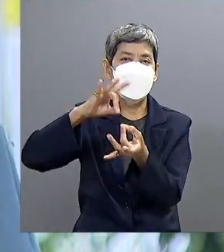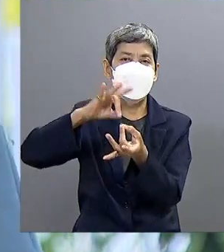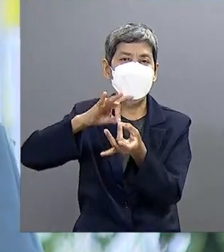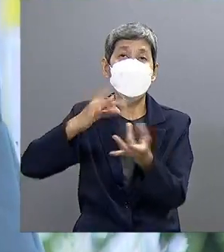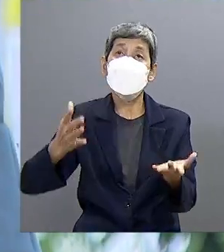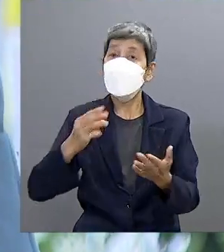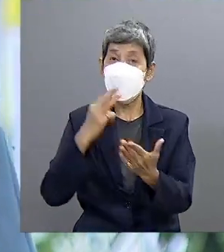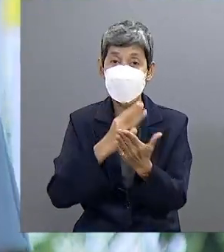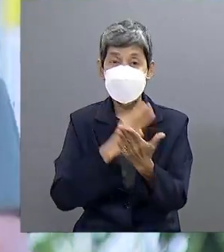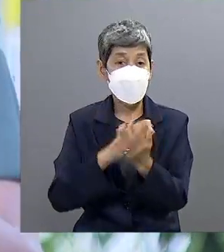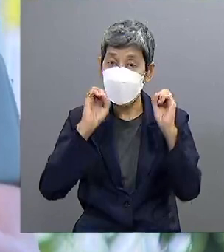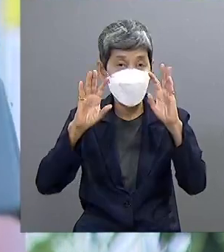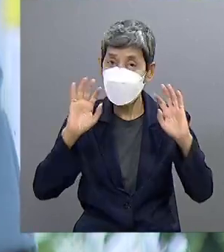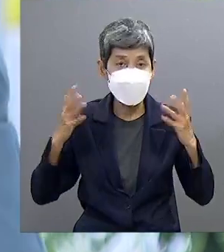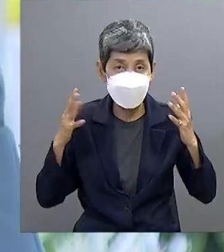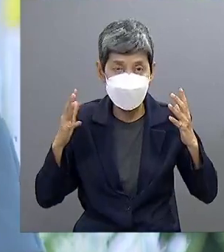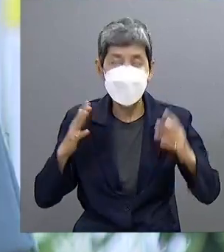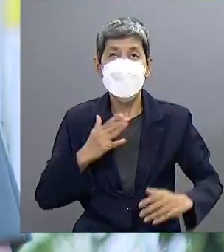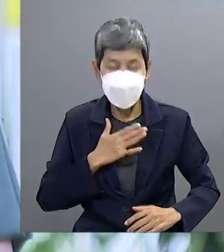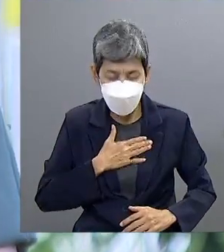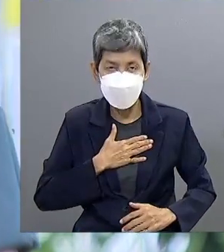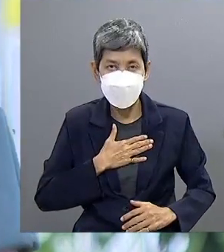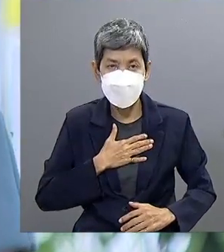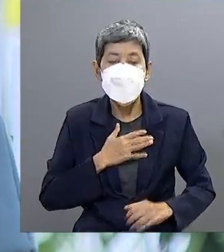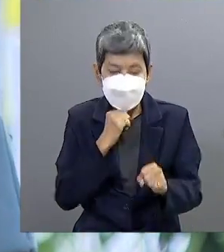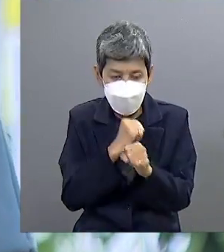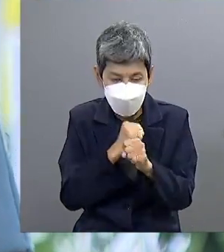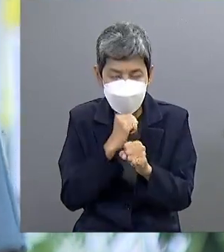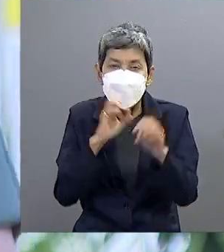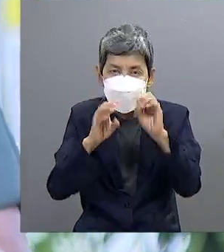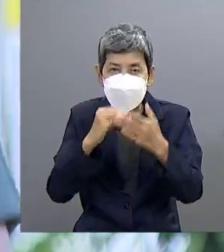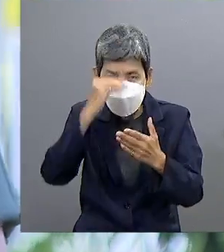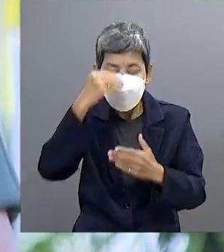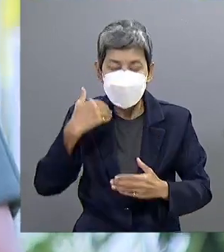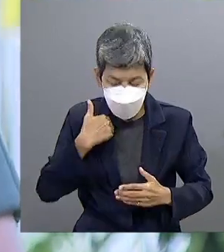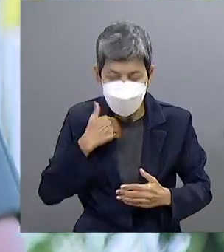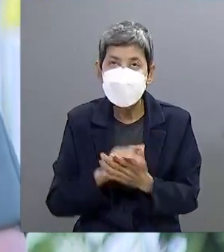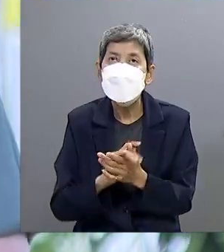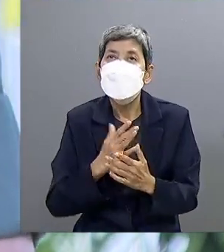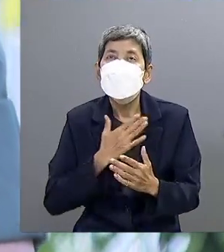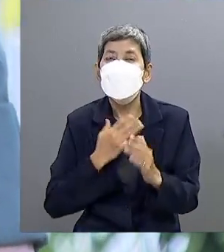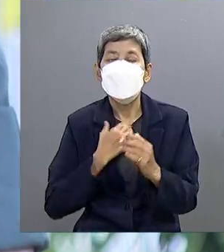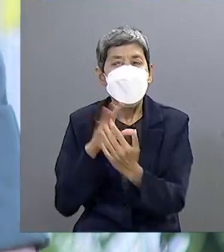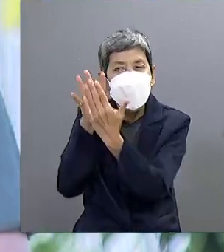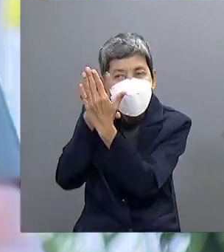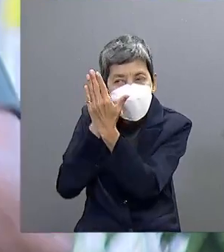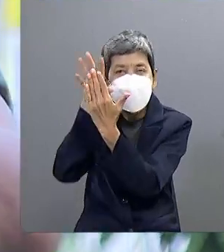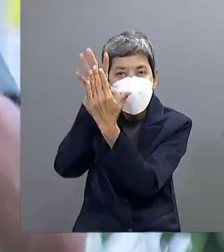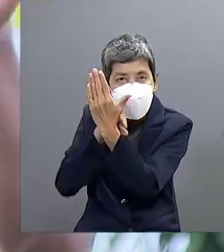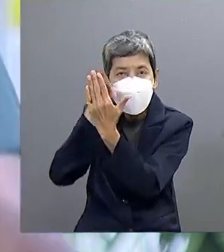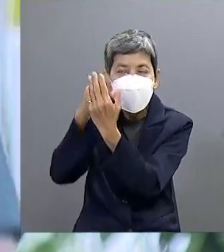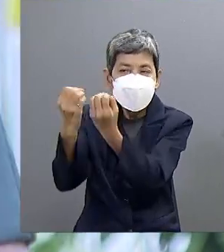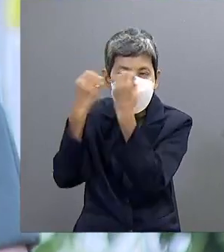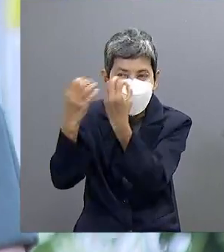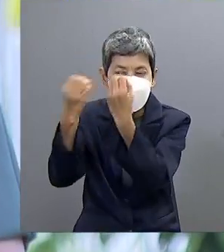ด้านการศึกษาแต่ทำงานด้านการศึกษาโดยการอบรมโดยการฝึกฝน